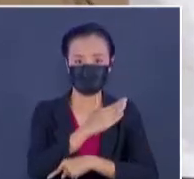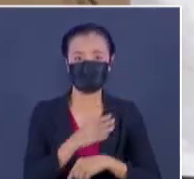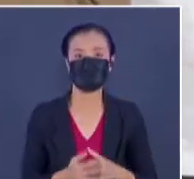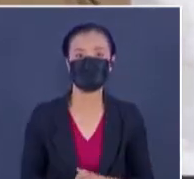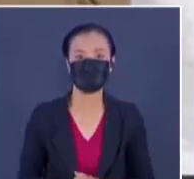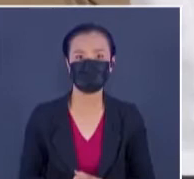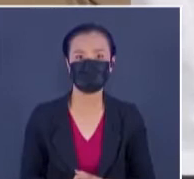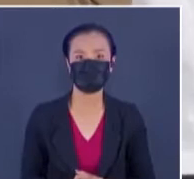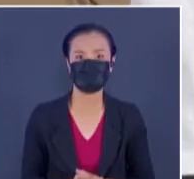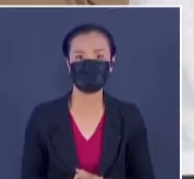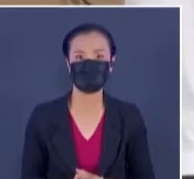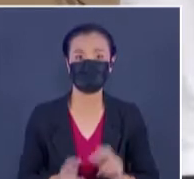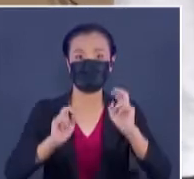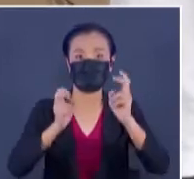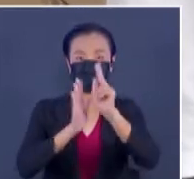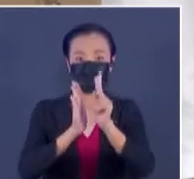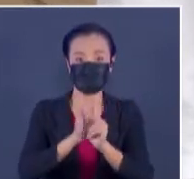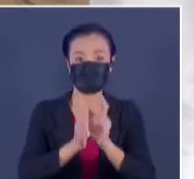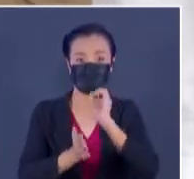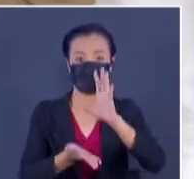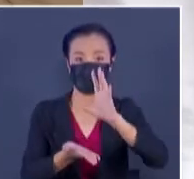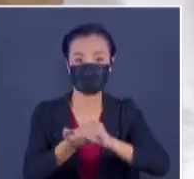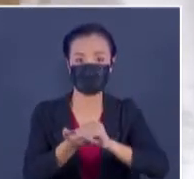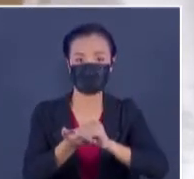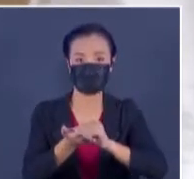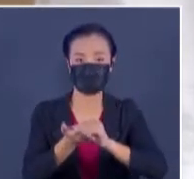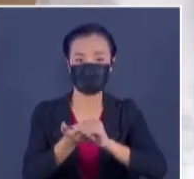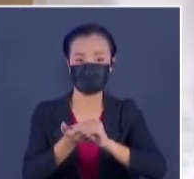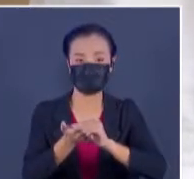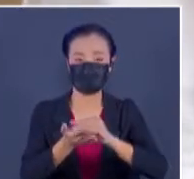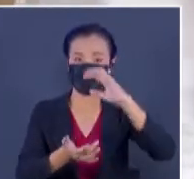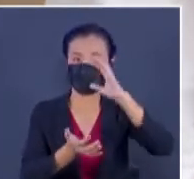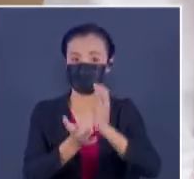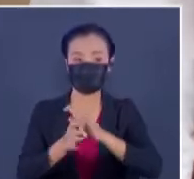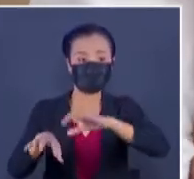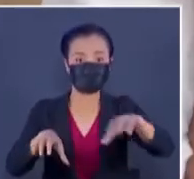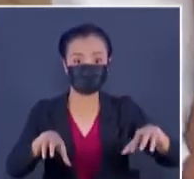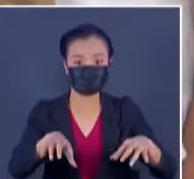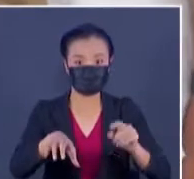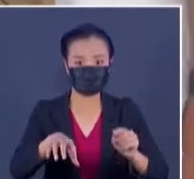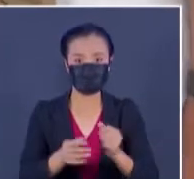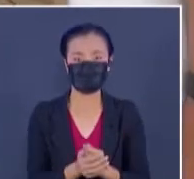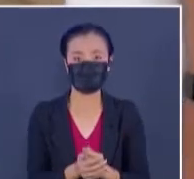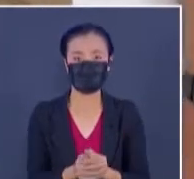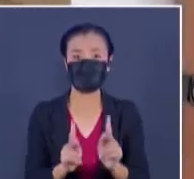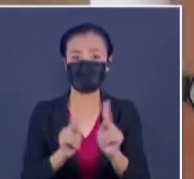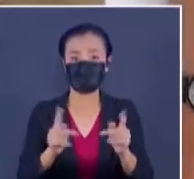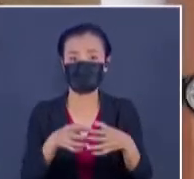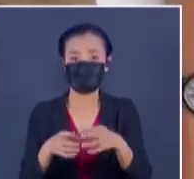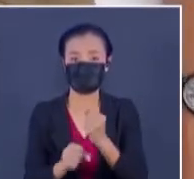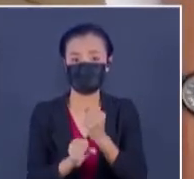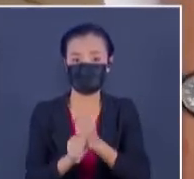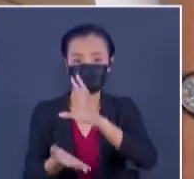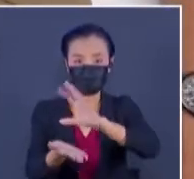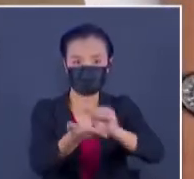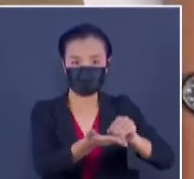ครับส่วนคดีที่มีการแจ้งความเอาไว้ในพื้นที่อื่นๆในโรงพักอื่นๆก็จะมีการตั้งคณะทำงานขึ้นมาเพื่อรวบรวม